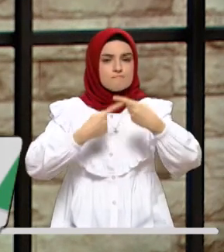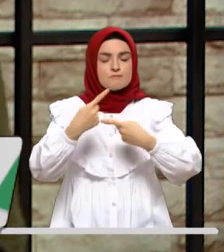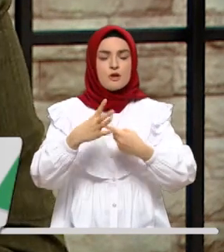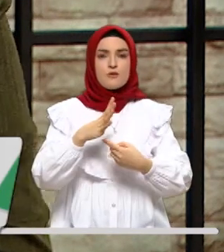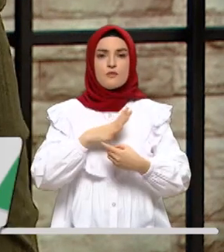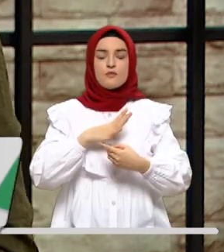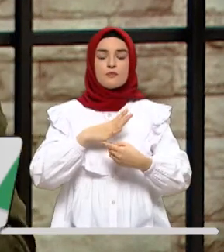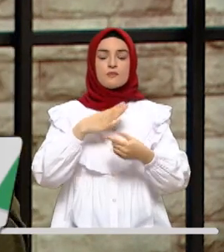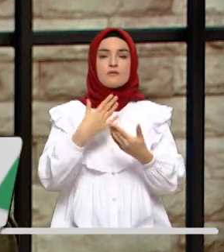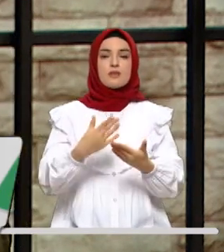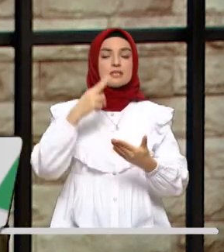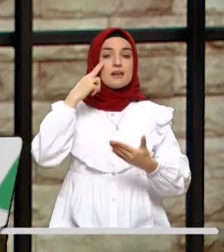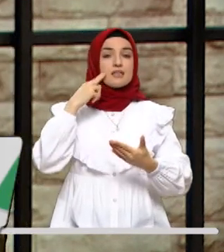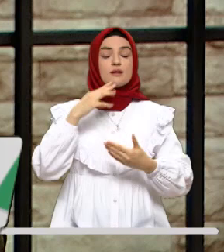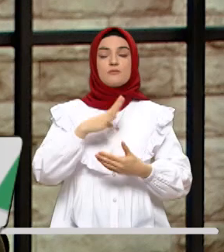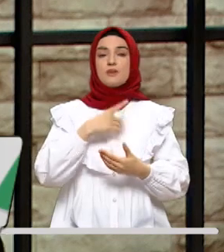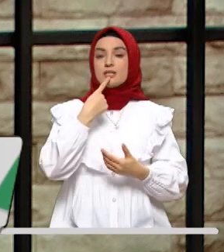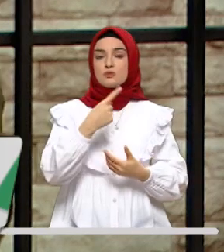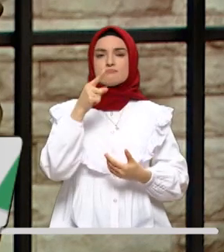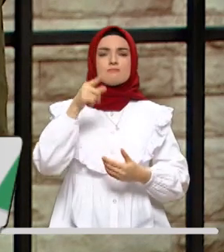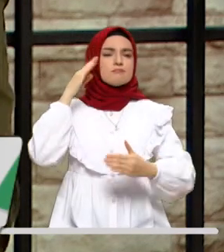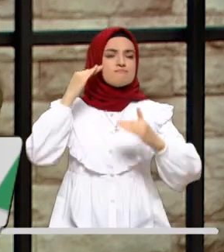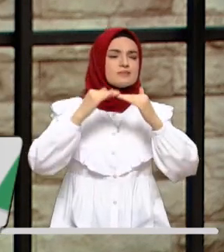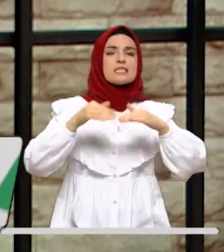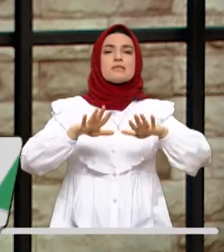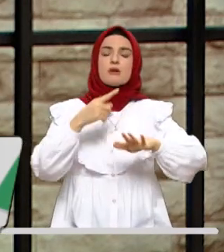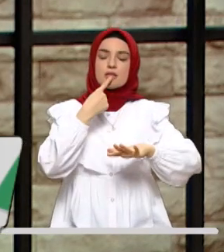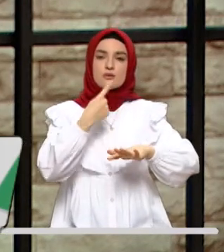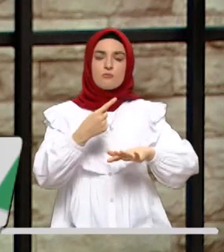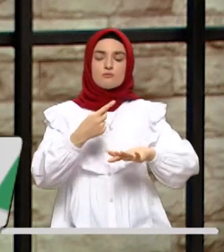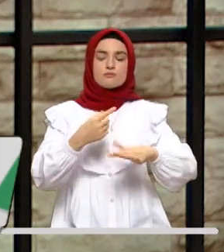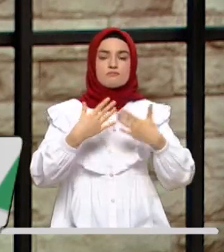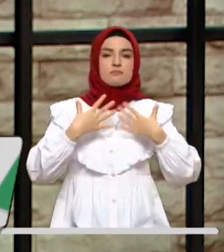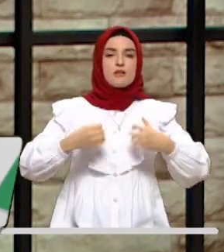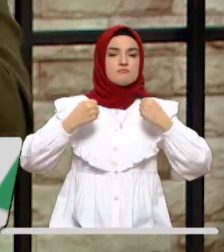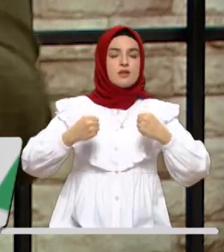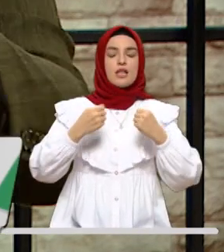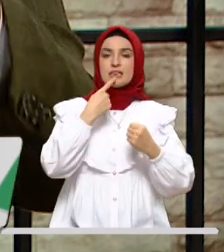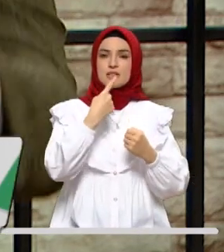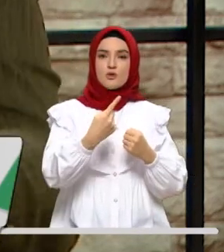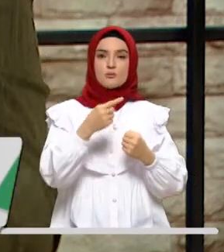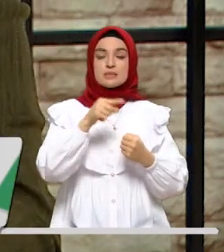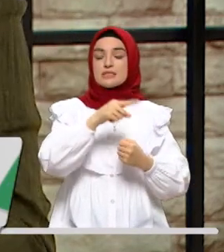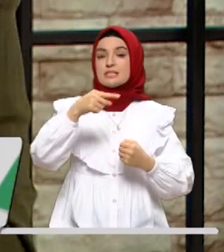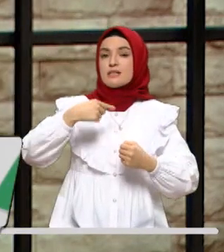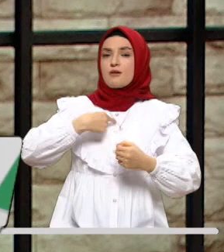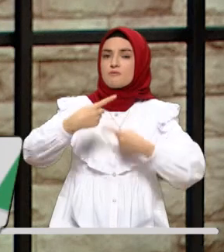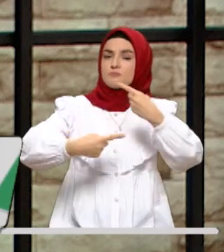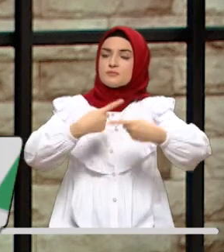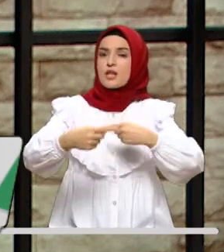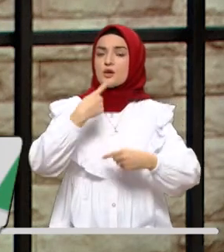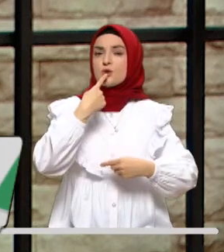bir irfan var. Sana yakışmaz diyor. Onun için titre ve kendine gel diyor. Ve diyor bizlere bugünkü nesle de